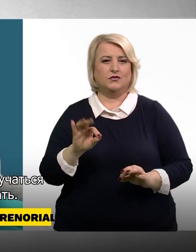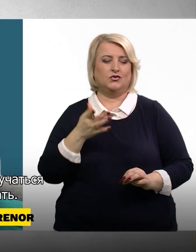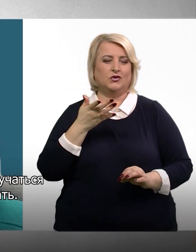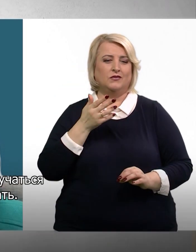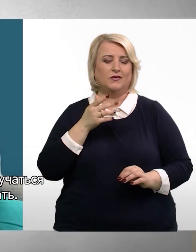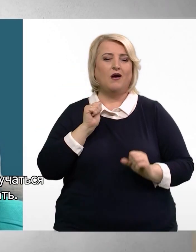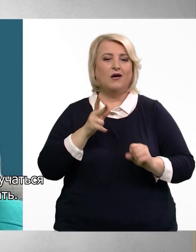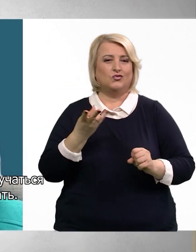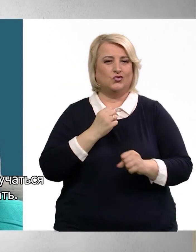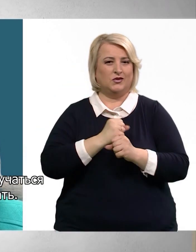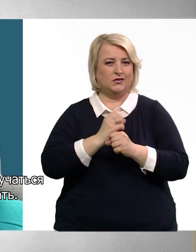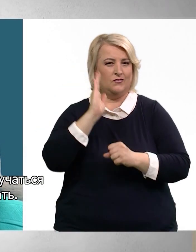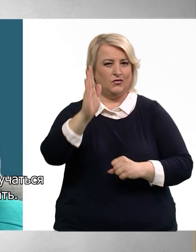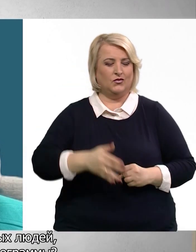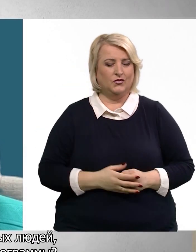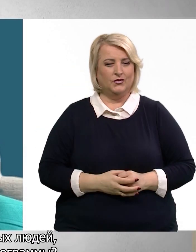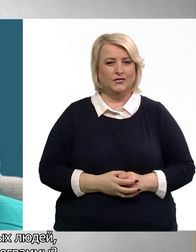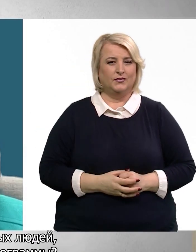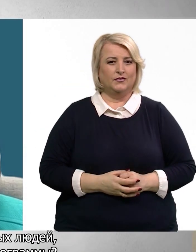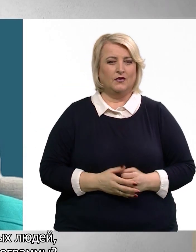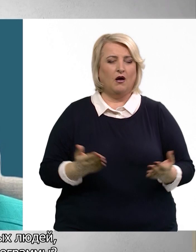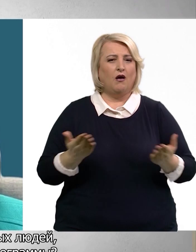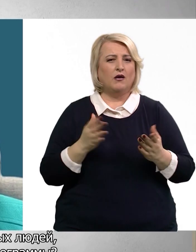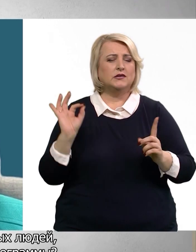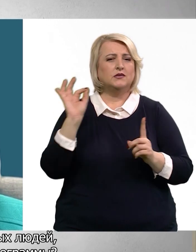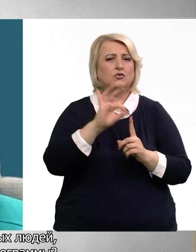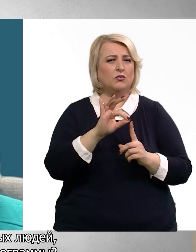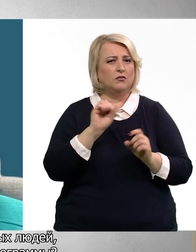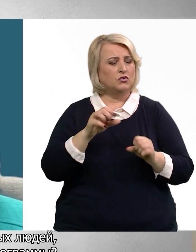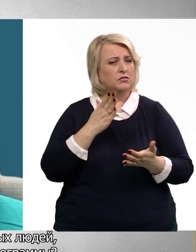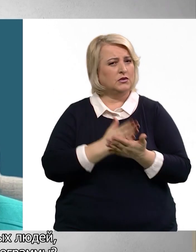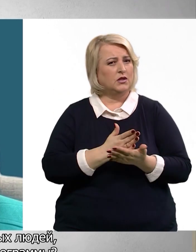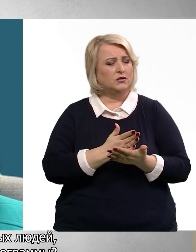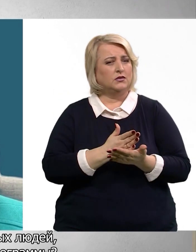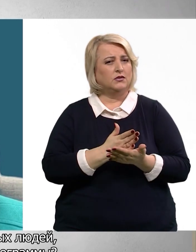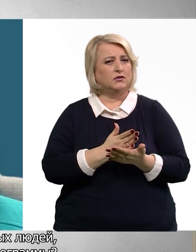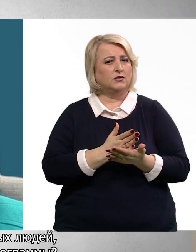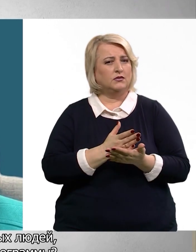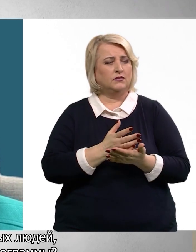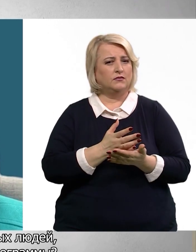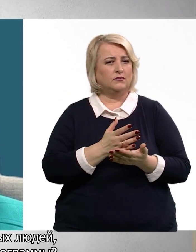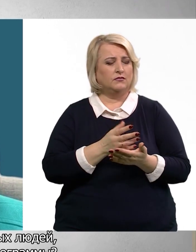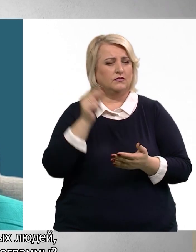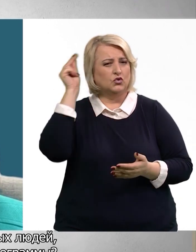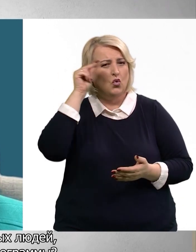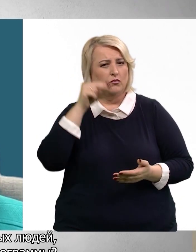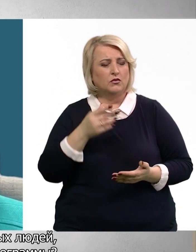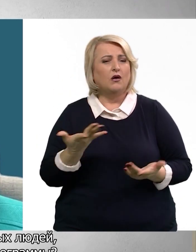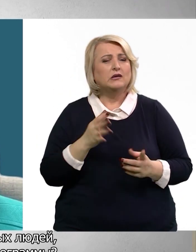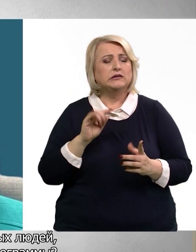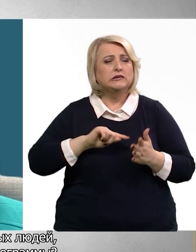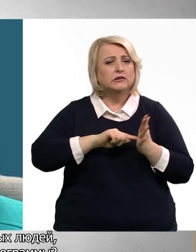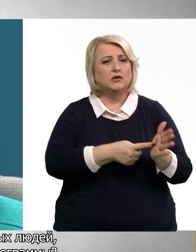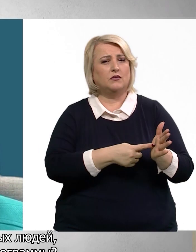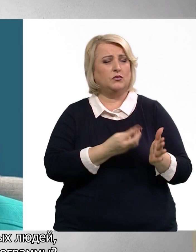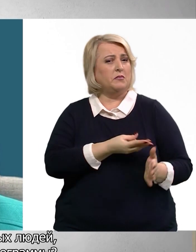învețe, să-și implementeze. Care sunt scopurile? Poate există un studiu sau ne poți spune care